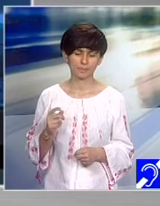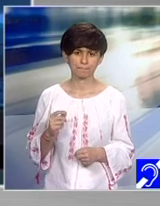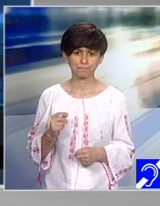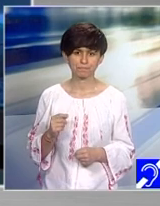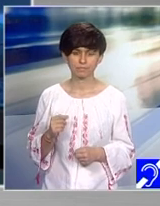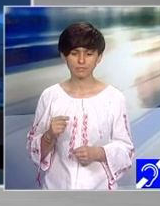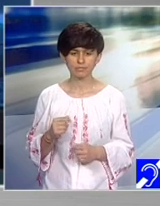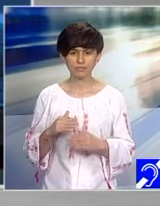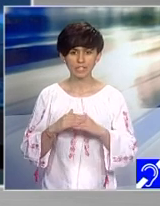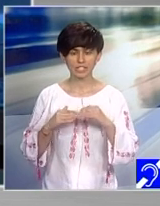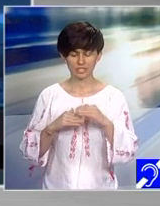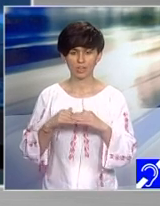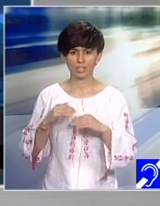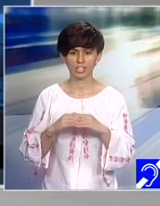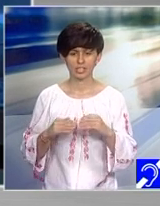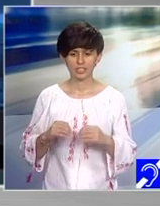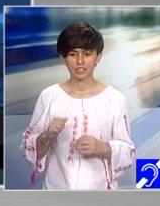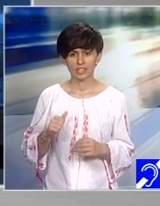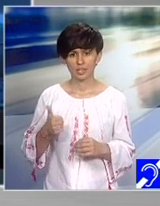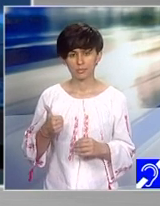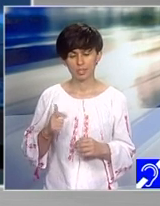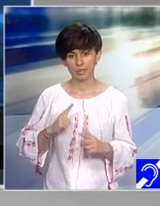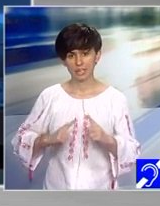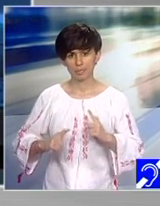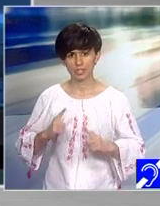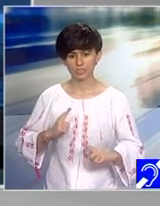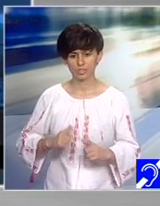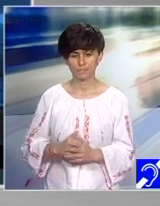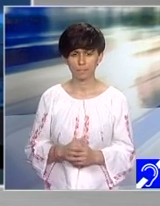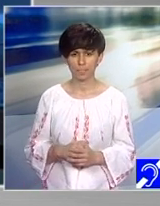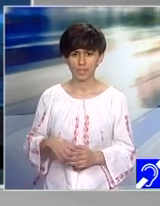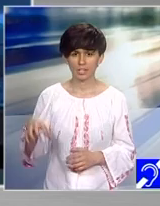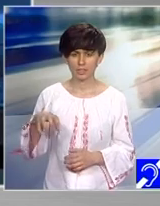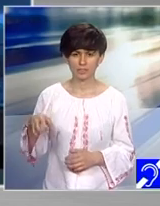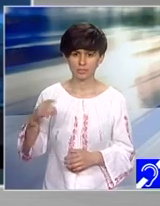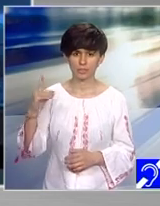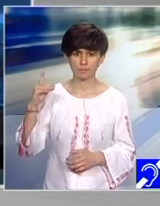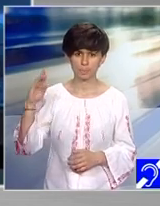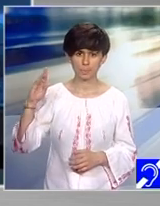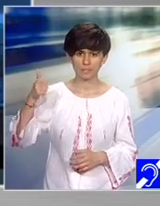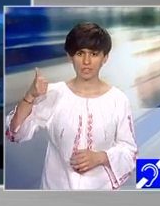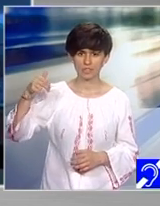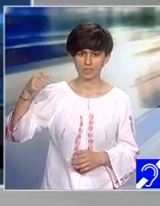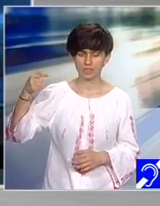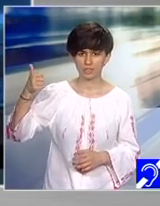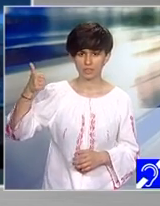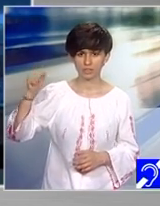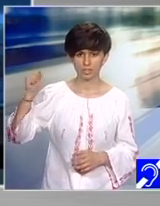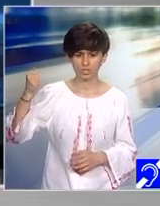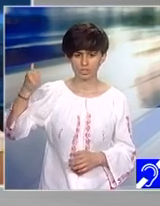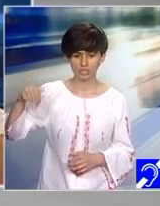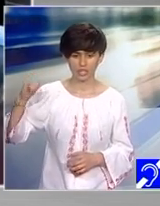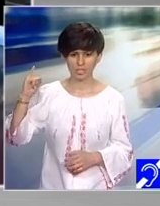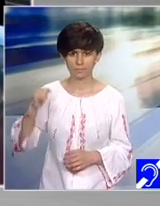s-au sădit primele semințe. Iar cea mai importantă întâlnire... Din zona Drăgășanului? Da, de lângă Drăgășani, dintr-un sat, de unde este și cămașa aceasta.